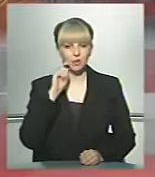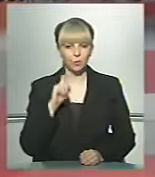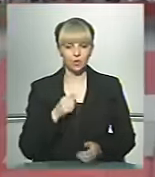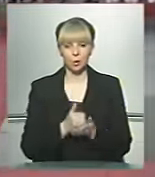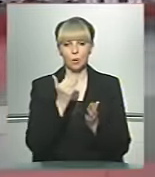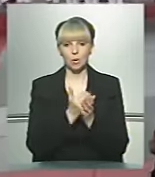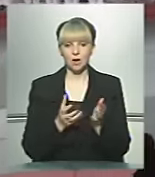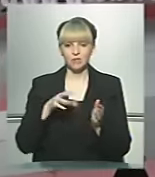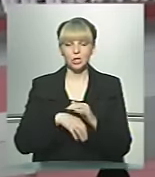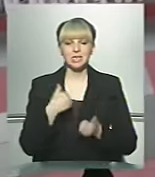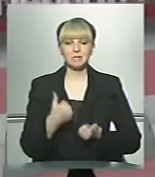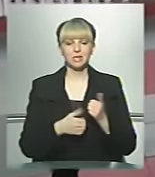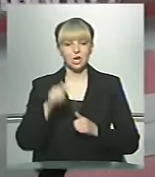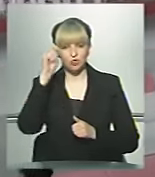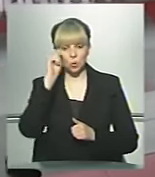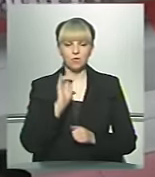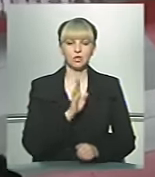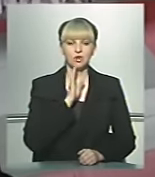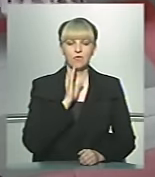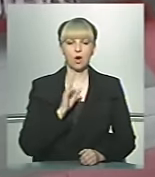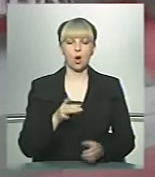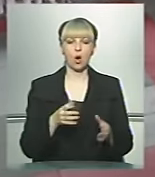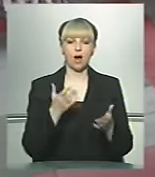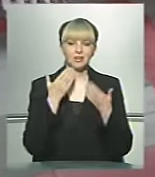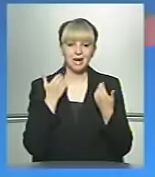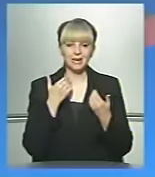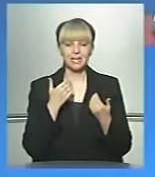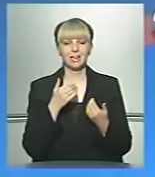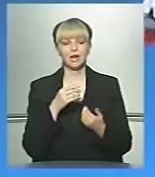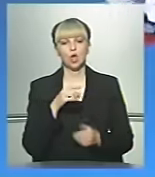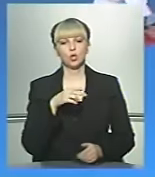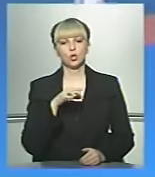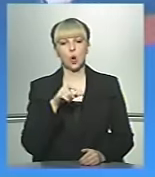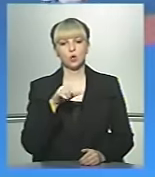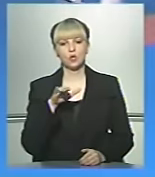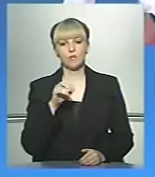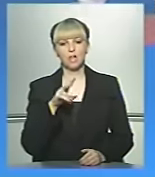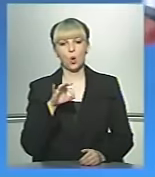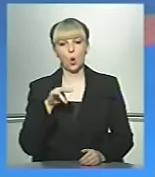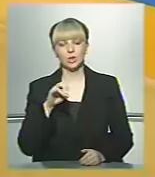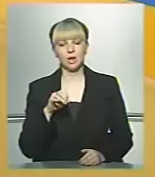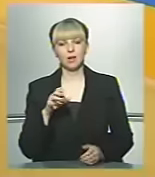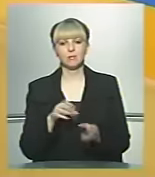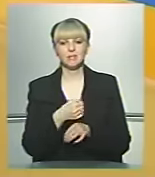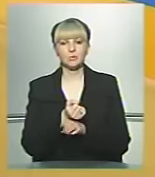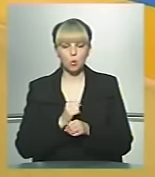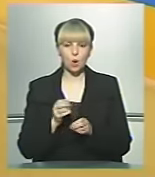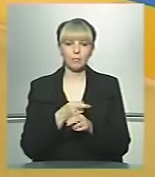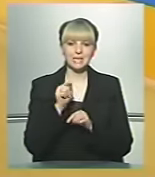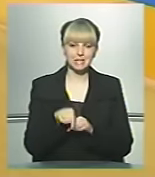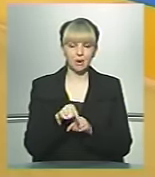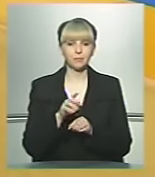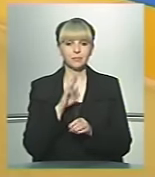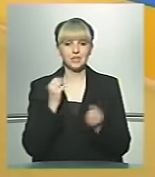До програми увійшли змагання серед чоловіків та жінок у розділах легкий та дозований контакт, техніки зі зброєю та без неї. Спортсменка Єва приїхала